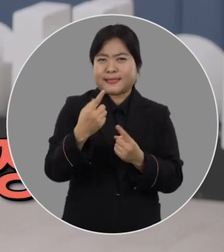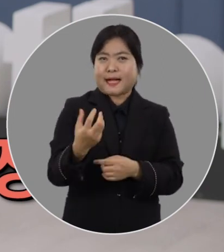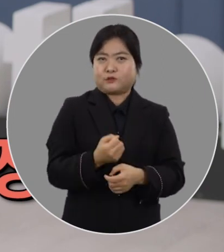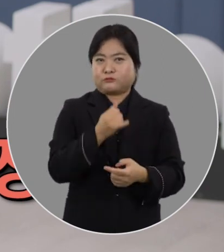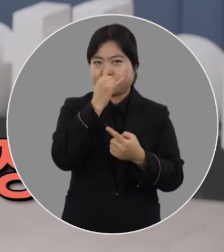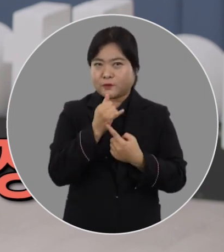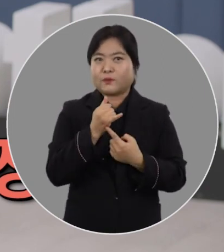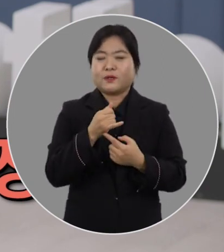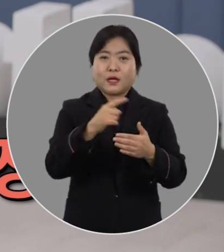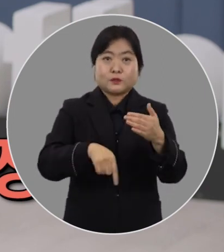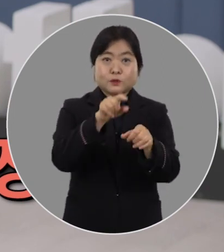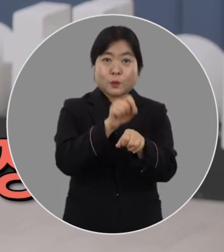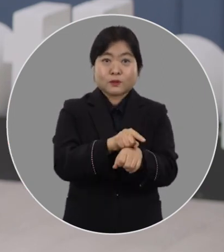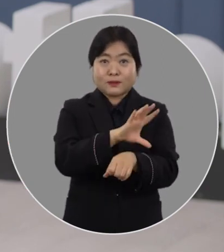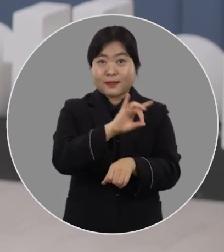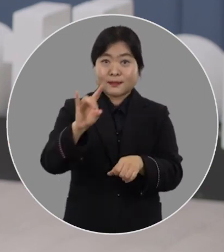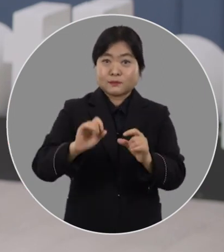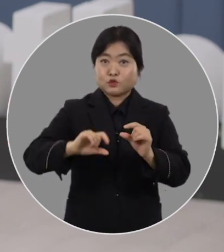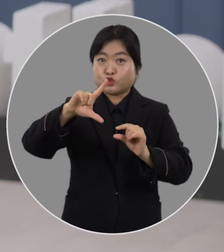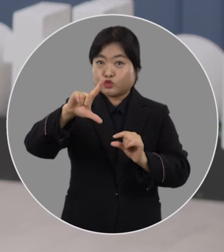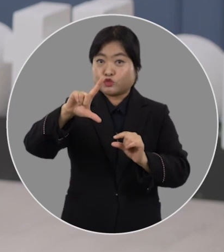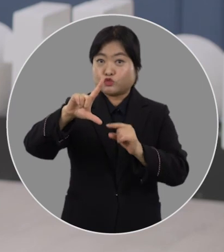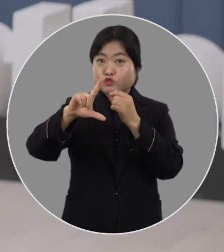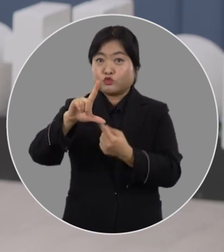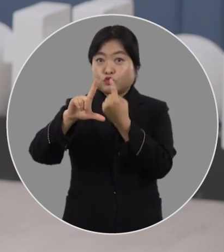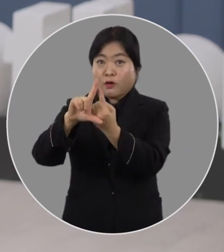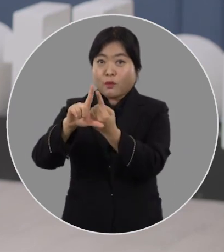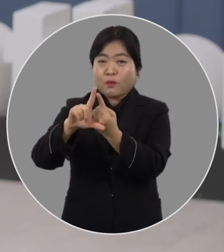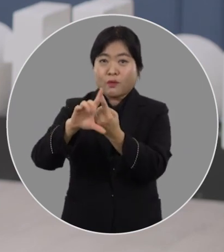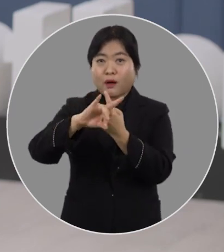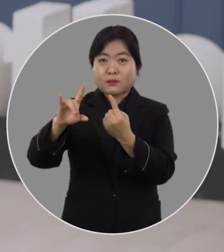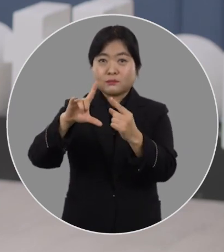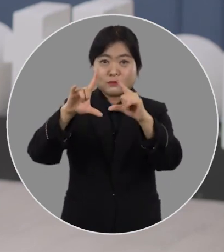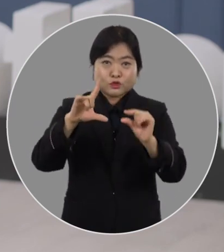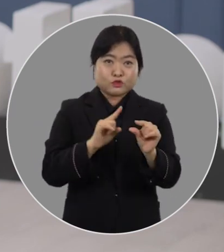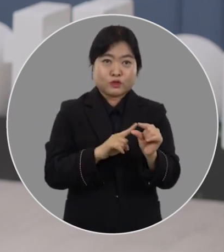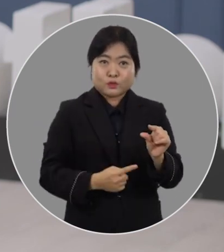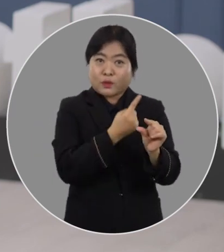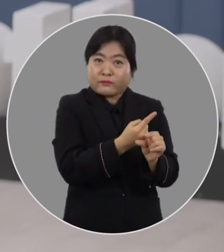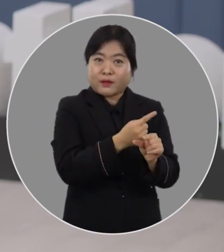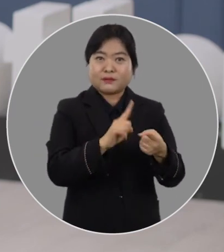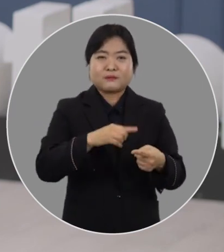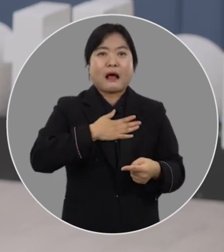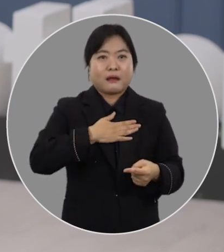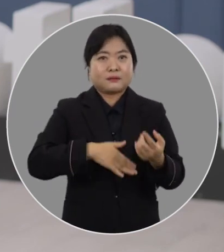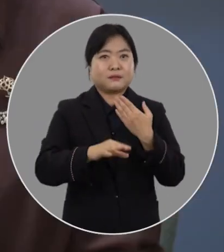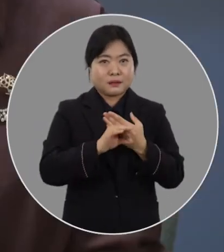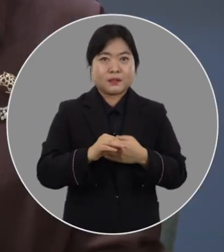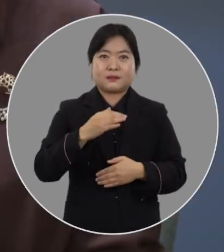지니고 있고 그러한 속성이 때로는 주류에 속하고 때로는 비주류에 속한다는 점을